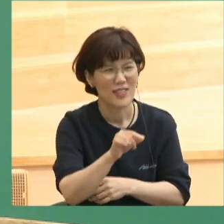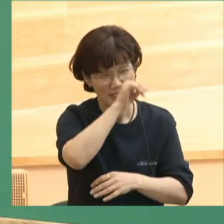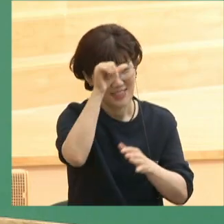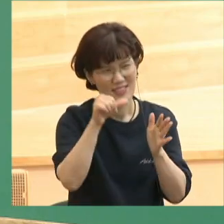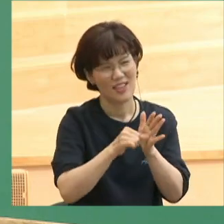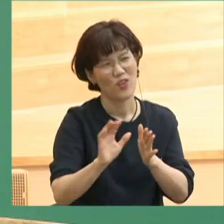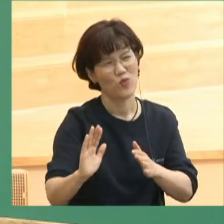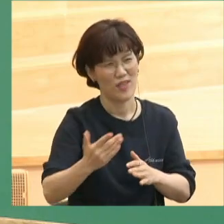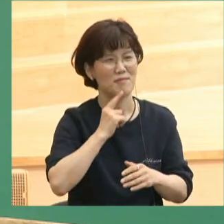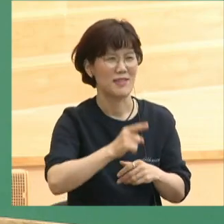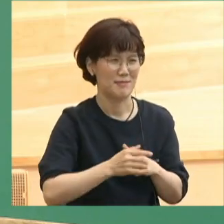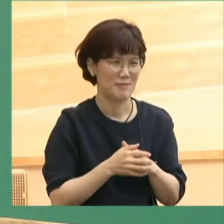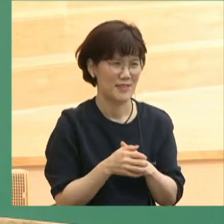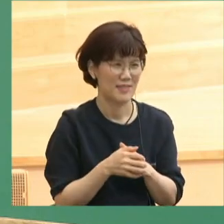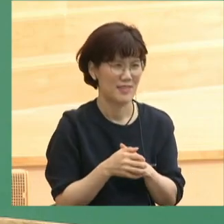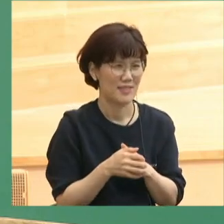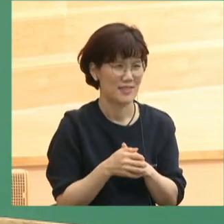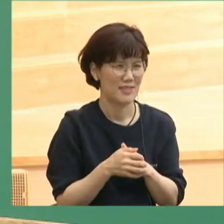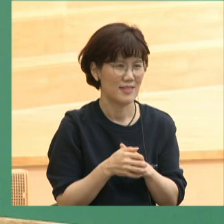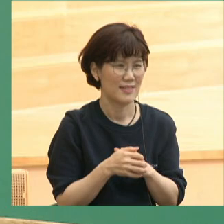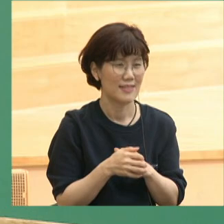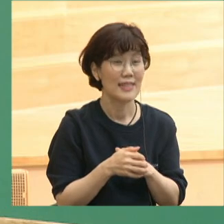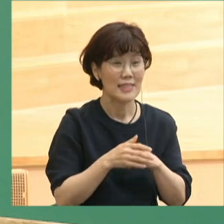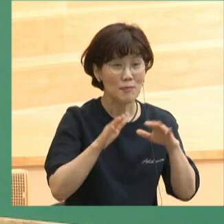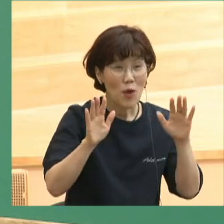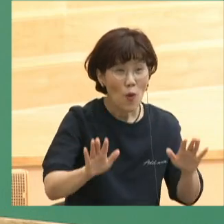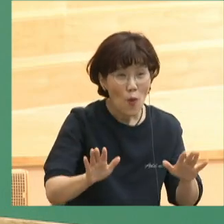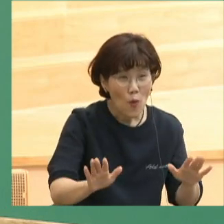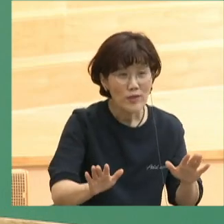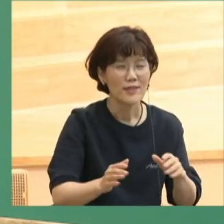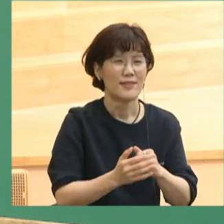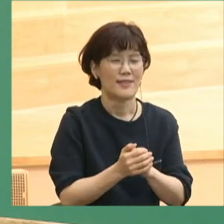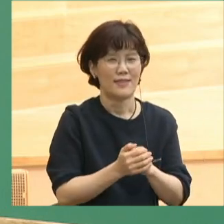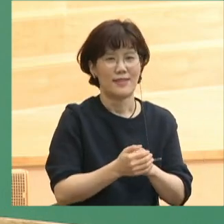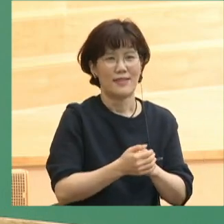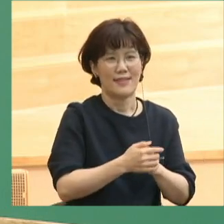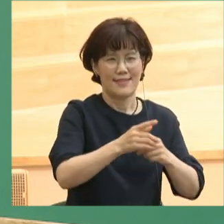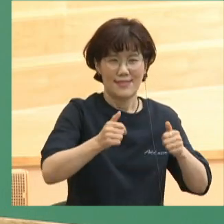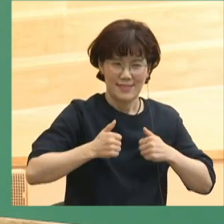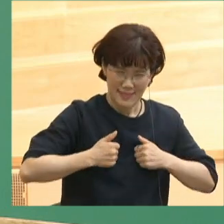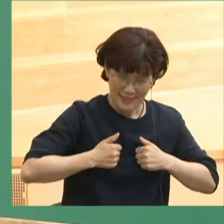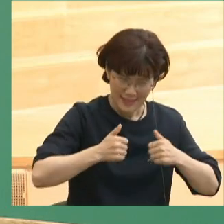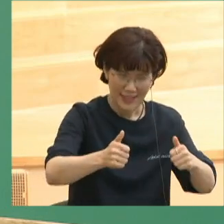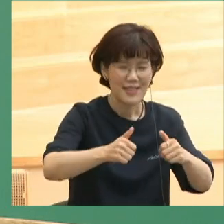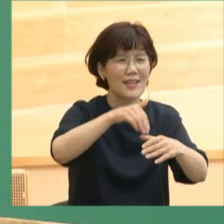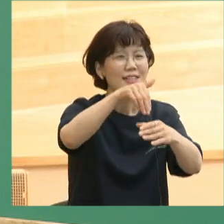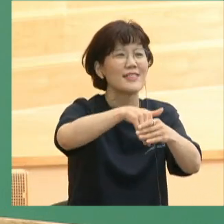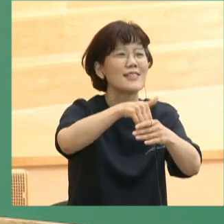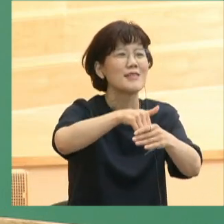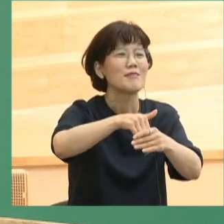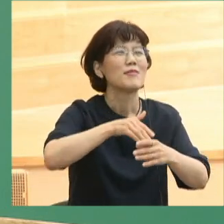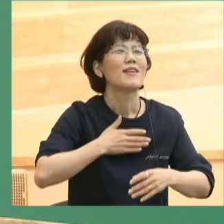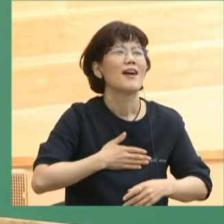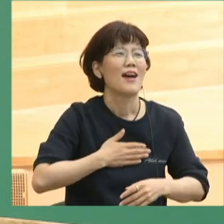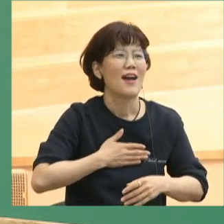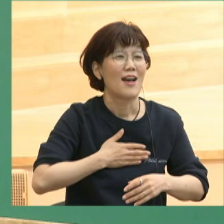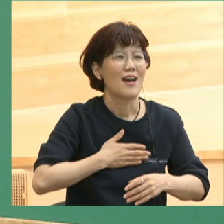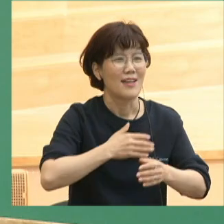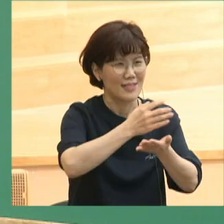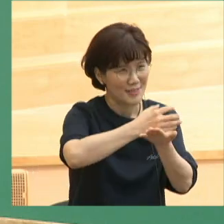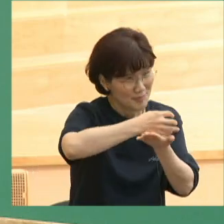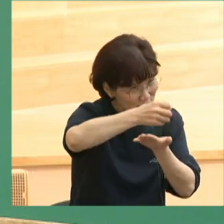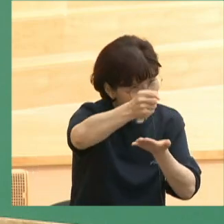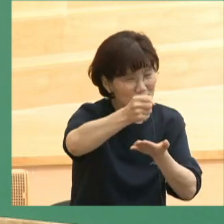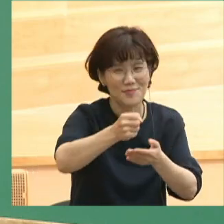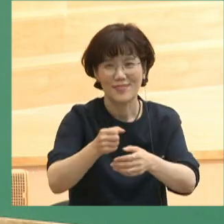인생이 되어지는 거죠. 그러므로 오늘도 성실하게 심을 줄 아는 하나님의 종들 될 수